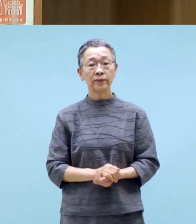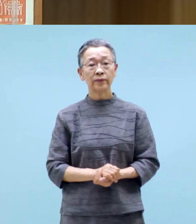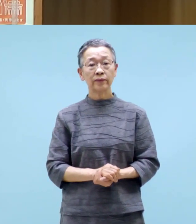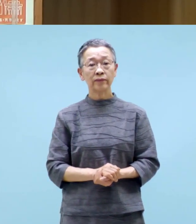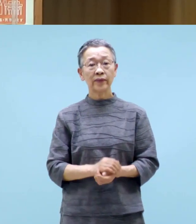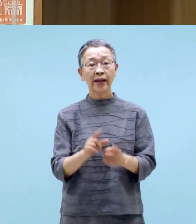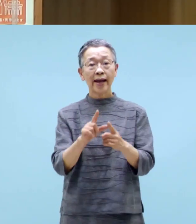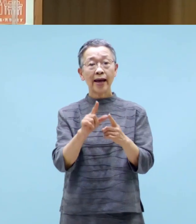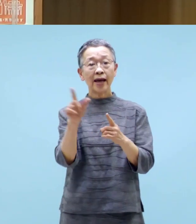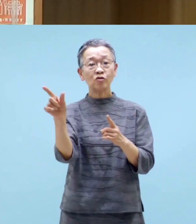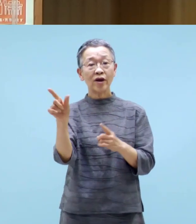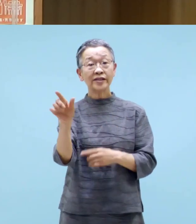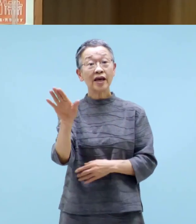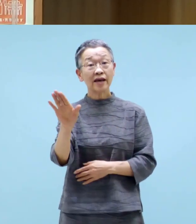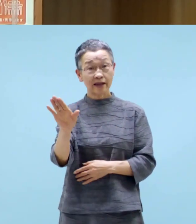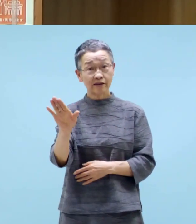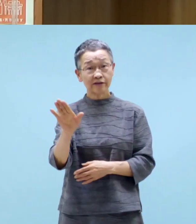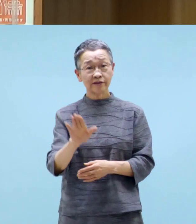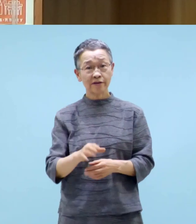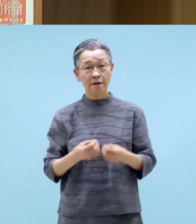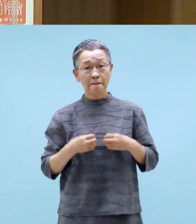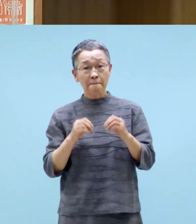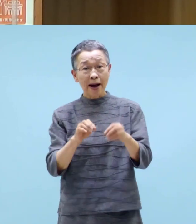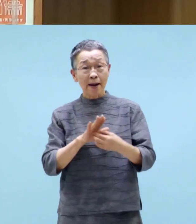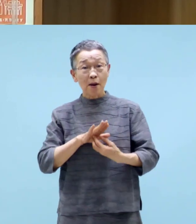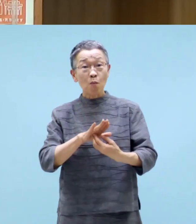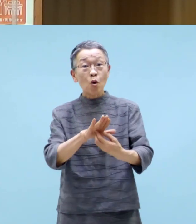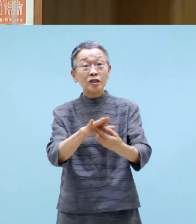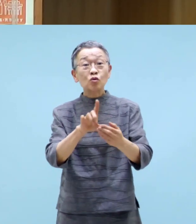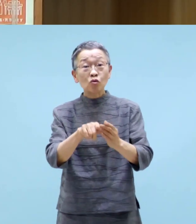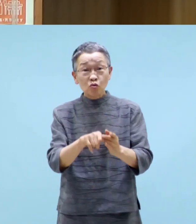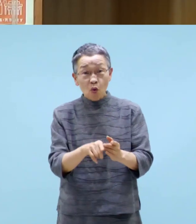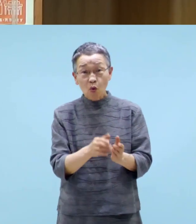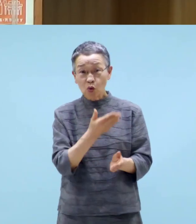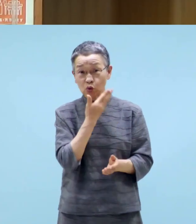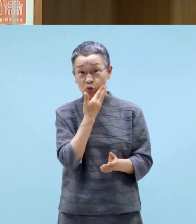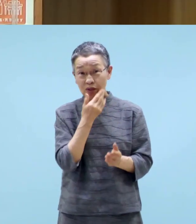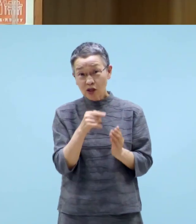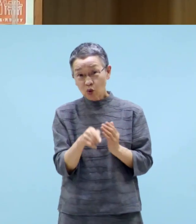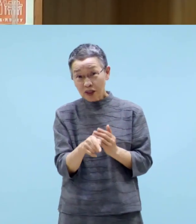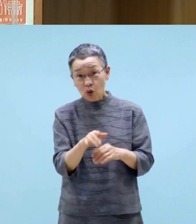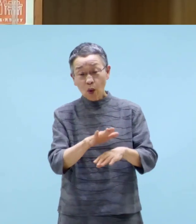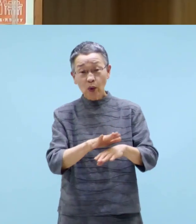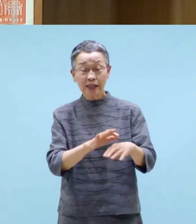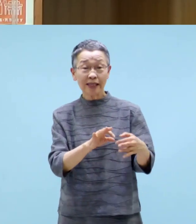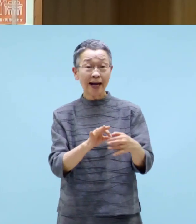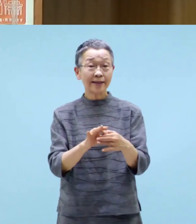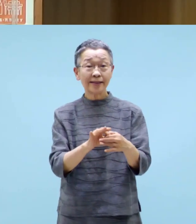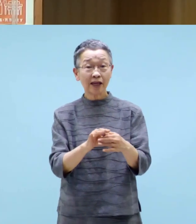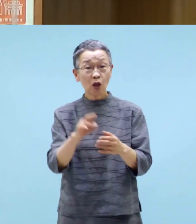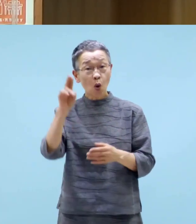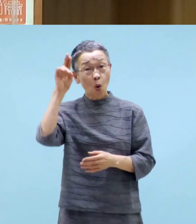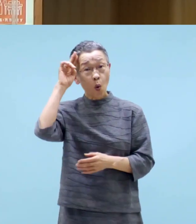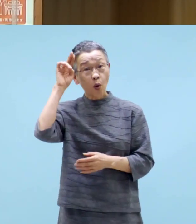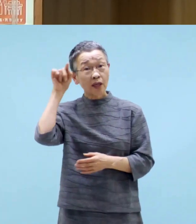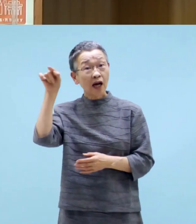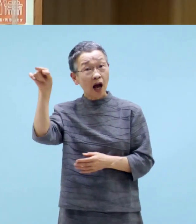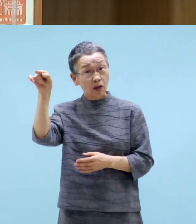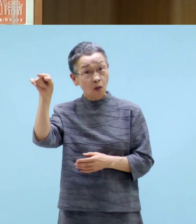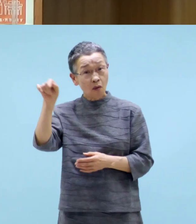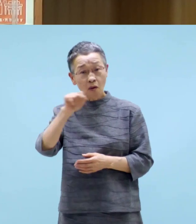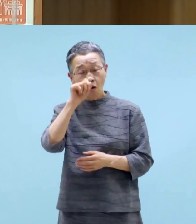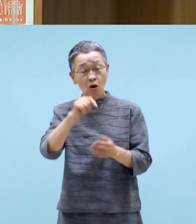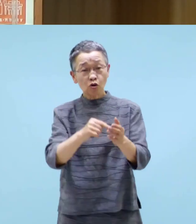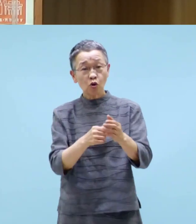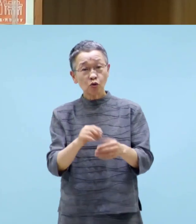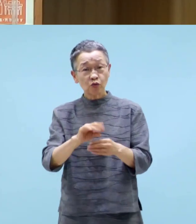NHK の藤井です。まん延防止等重点措置に関連してなんですが、大阪の吉村知事なんです